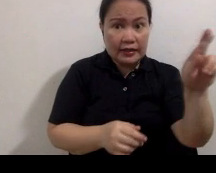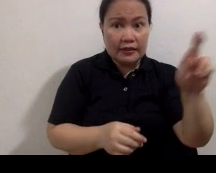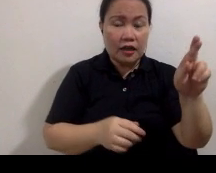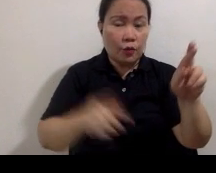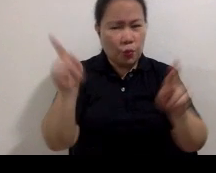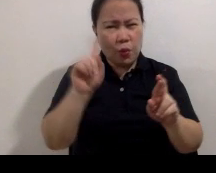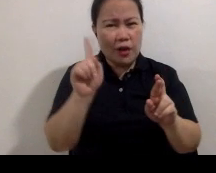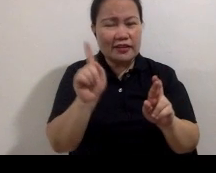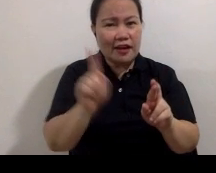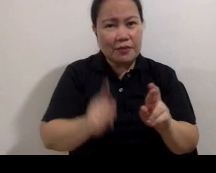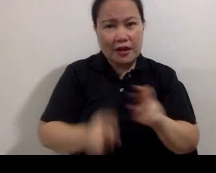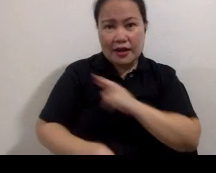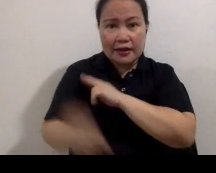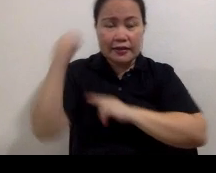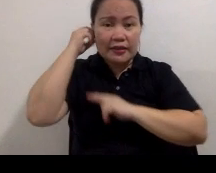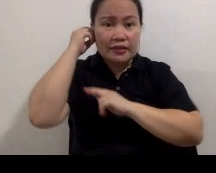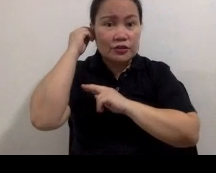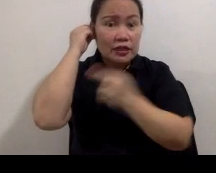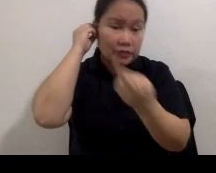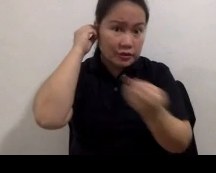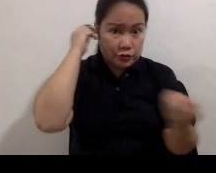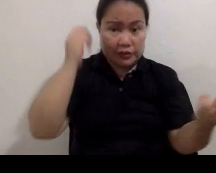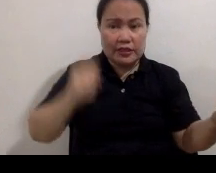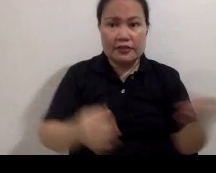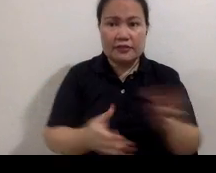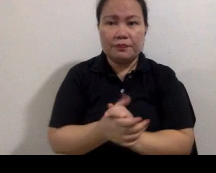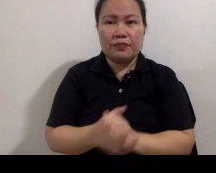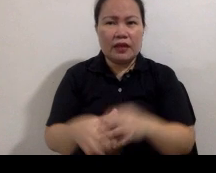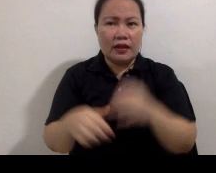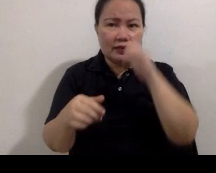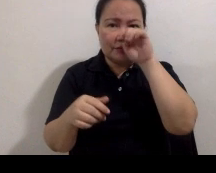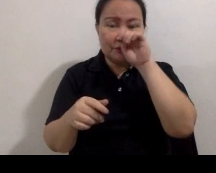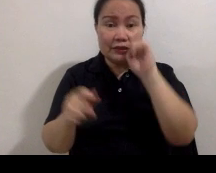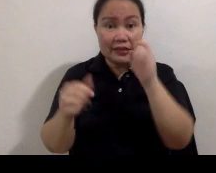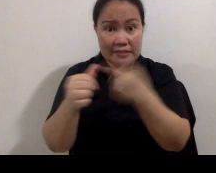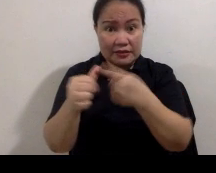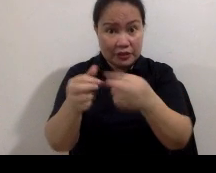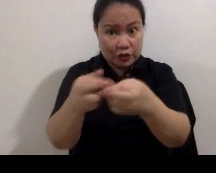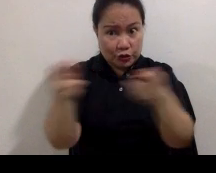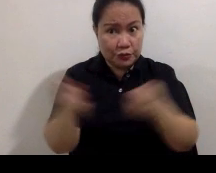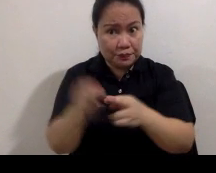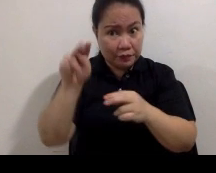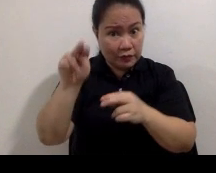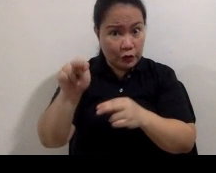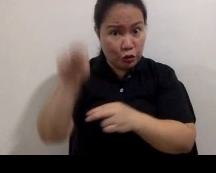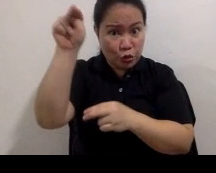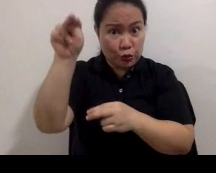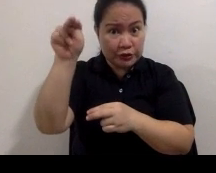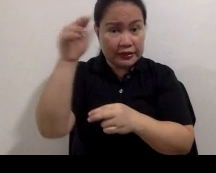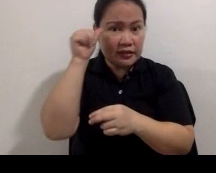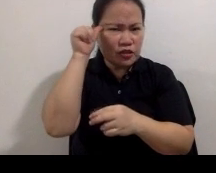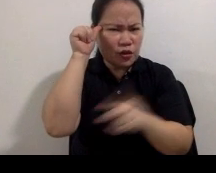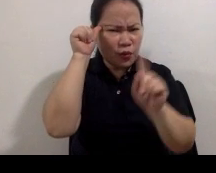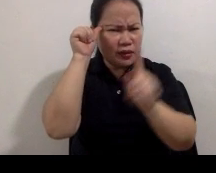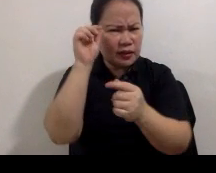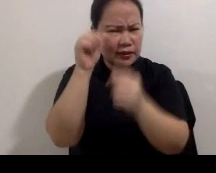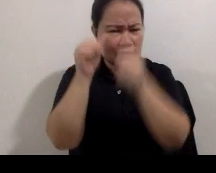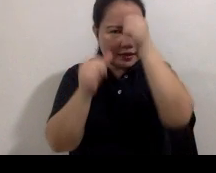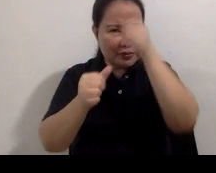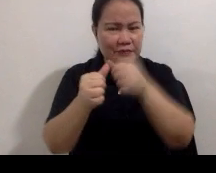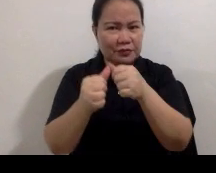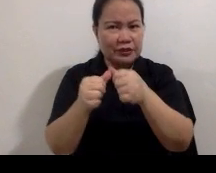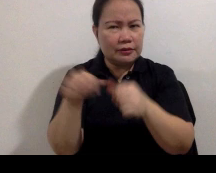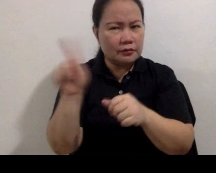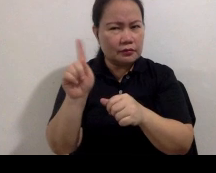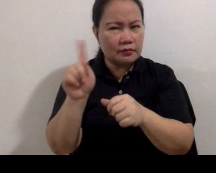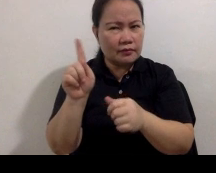ang matatagpuan dito. Okay, so sa unang rehiyon, Hilagang Asya. Ano bang naaalala mong